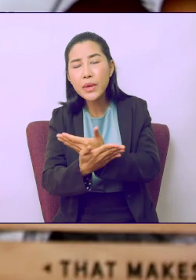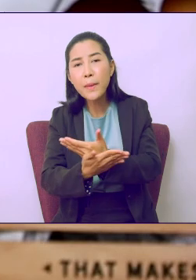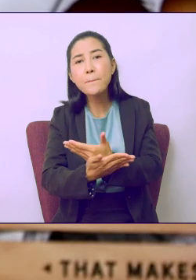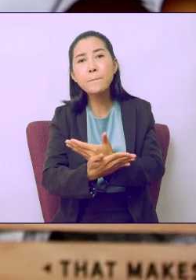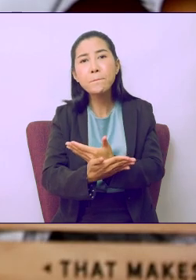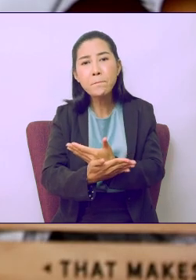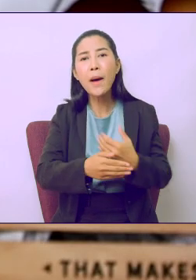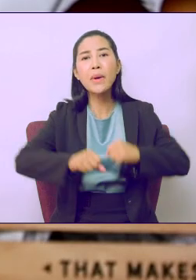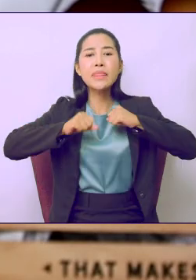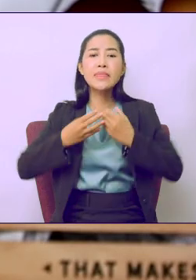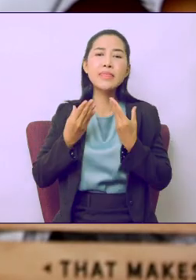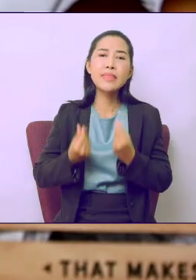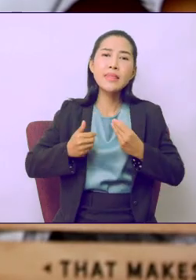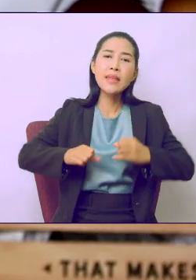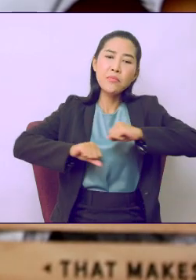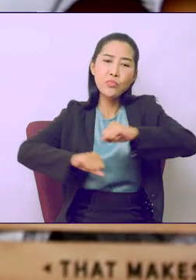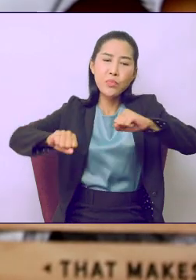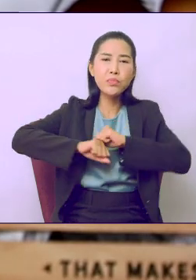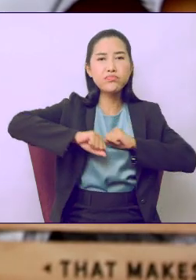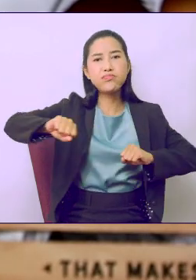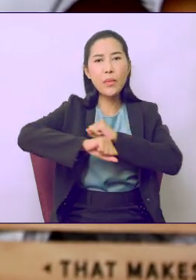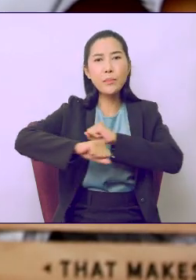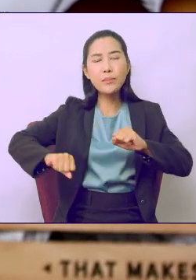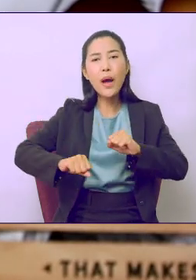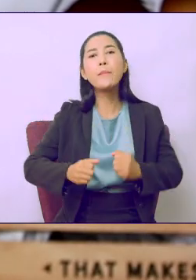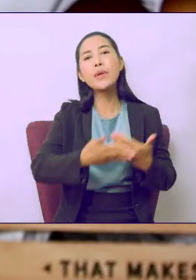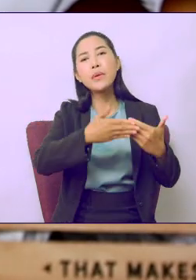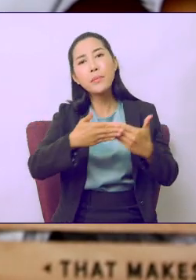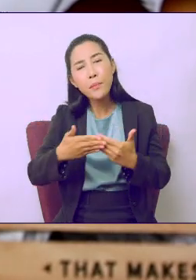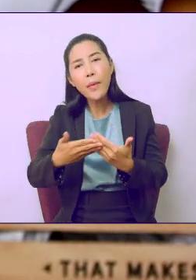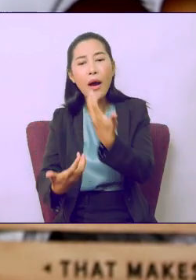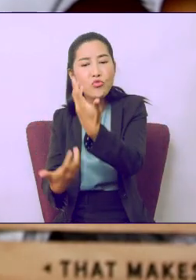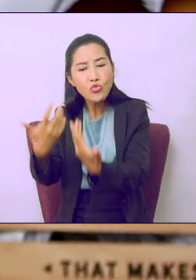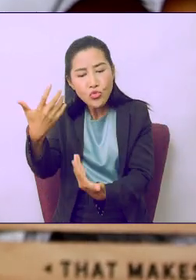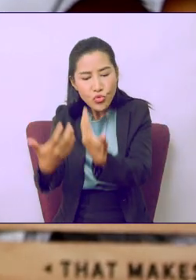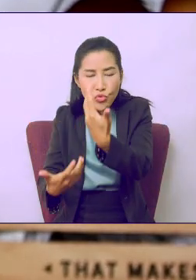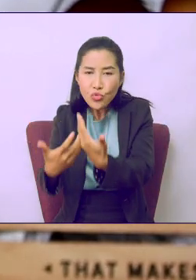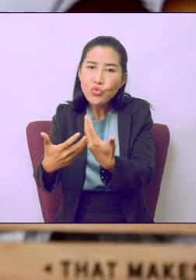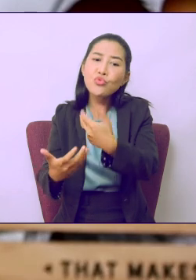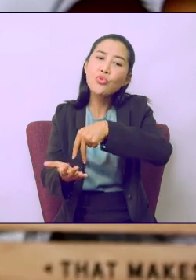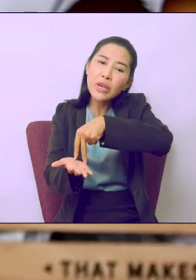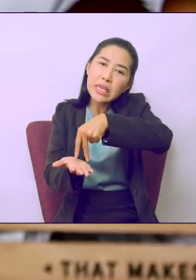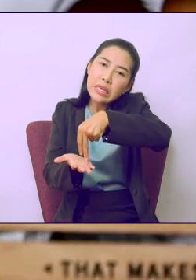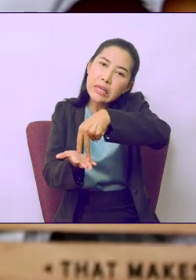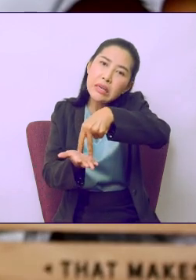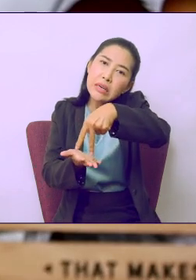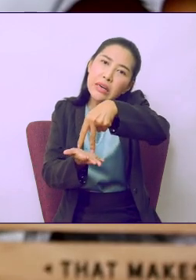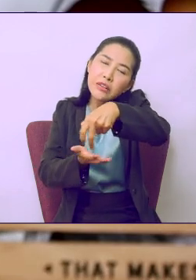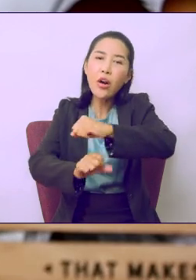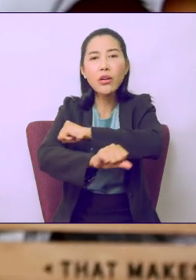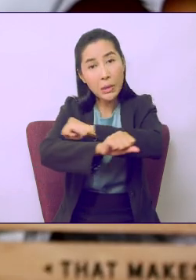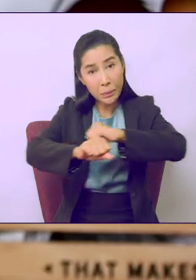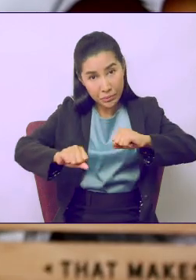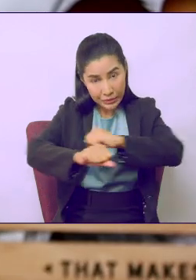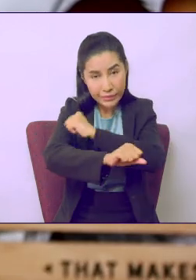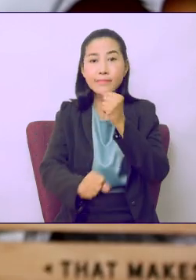พาน้องเต้นอารบิกเล็กๆน้อยๆหรือพาเดินในสวนอะไรอย่างเงี้ยครับก็ต้องจัดกัดจัดกิจกรรมร่วมหลายๆรูปแบบนะ